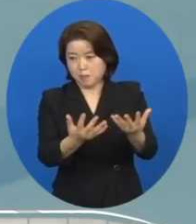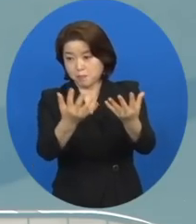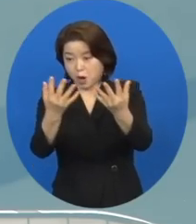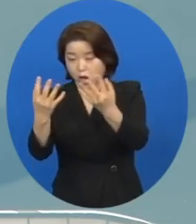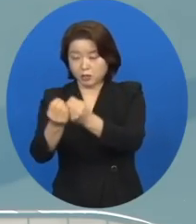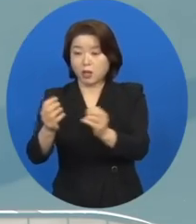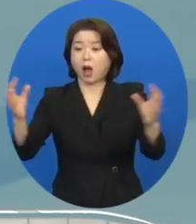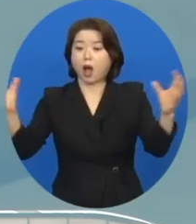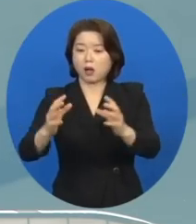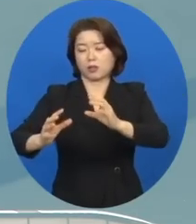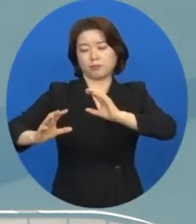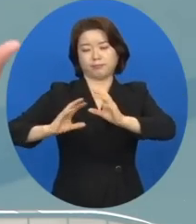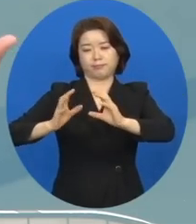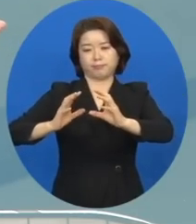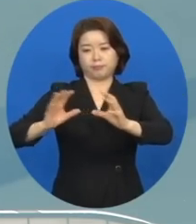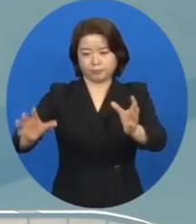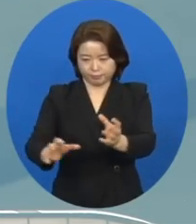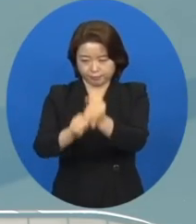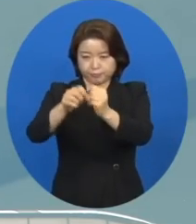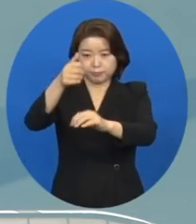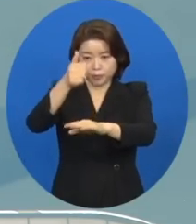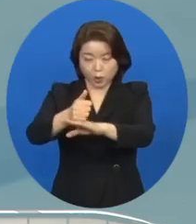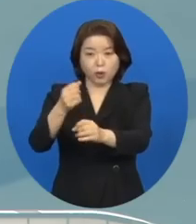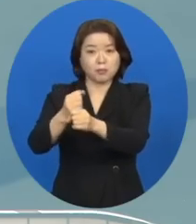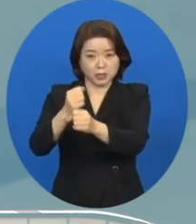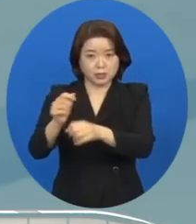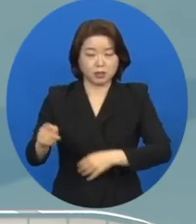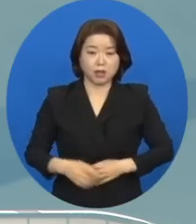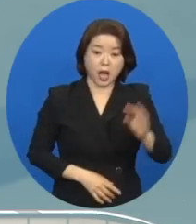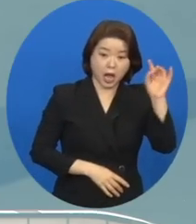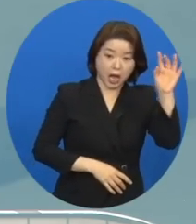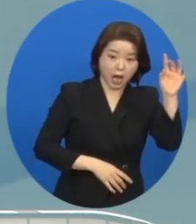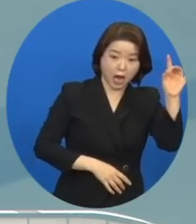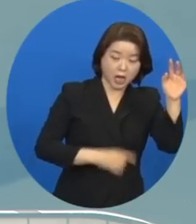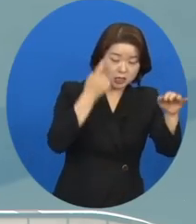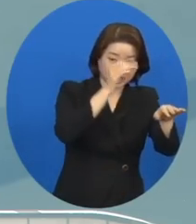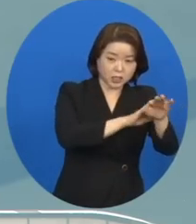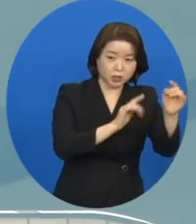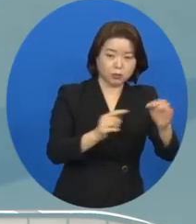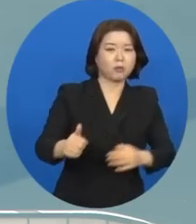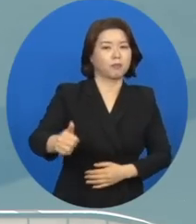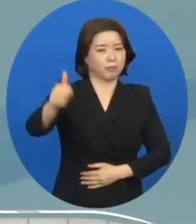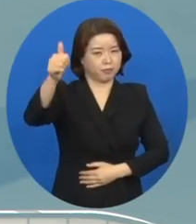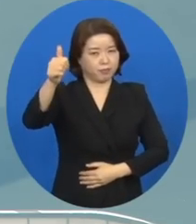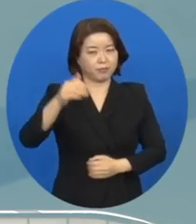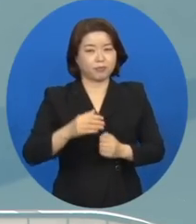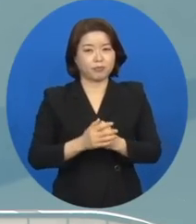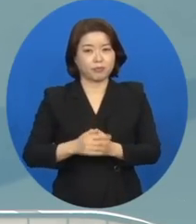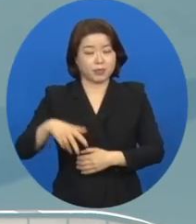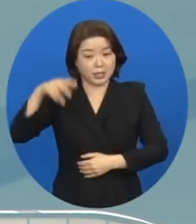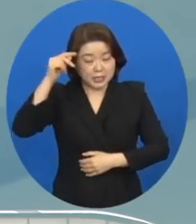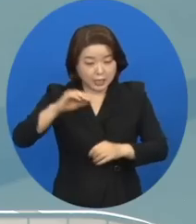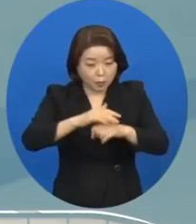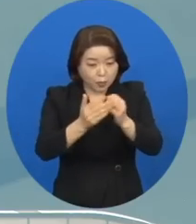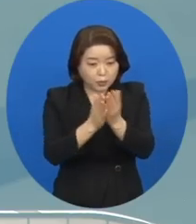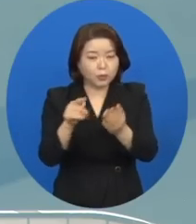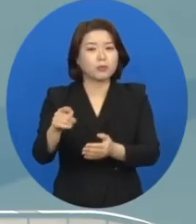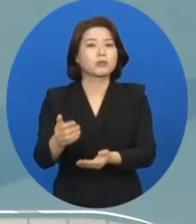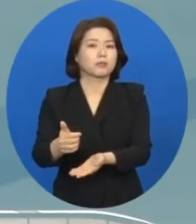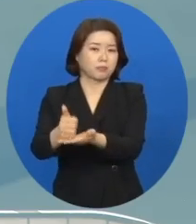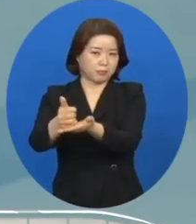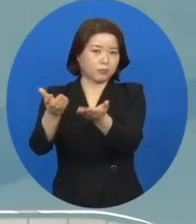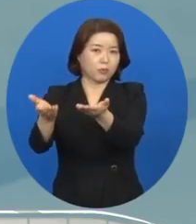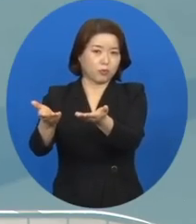함께 모여서 결론을 내는 것, 한 사람의 지혜보다 그것이 낫다는 것입니다. 잠언 성경도 그것을 지지하죠.